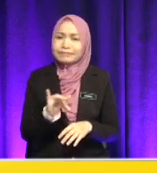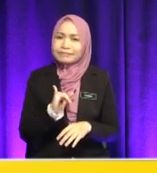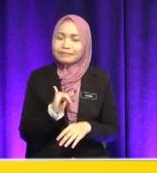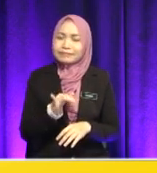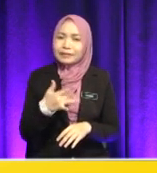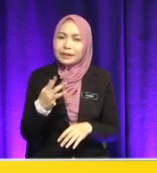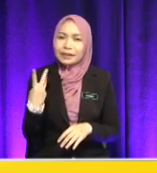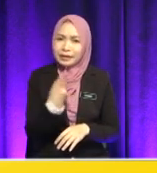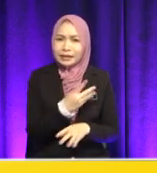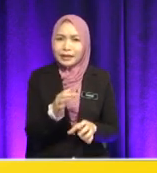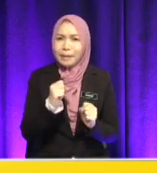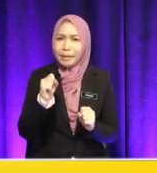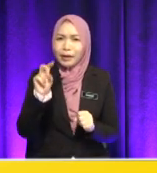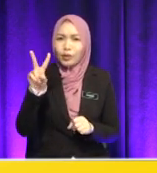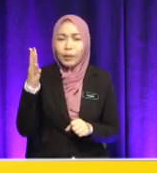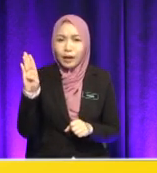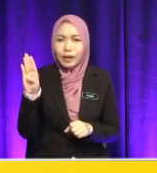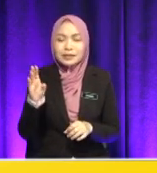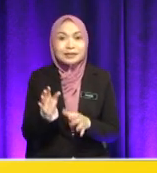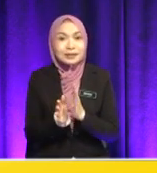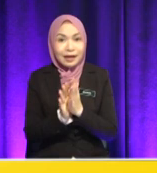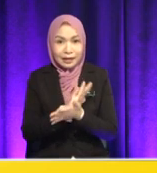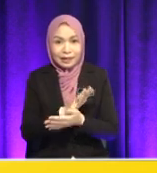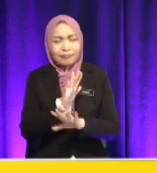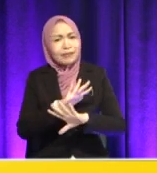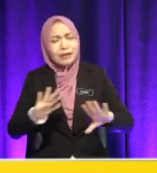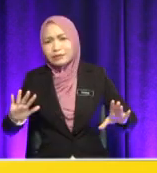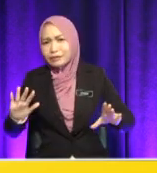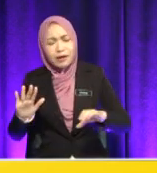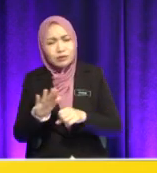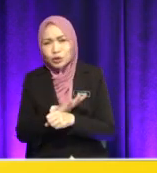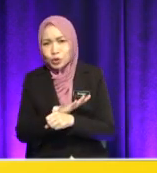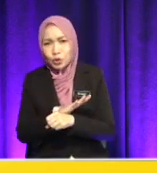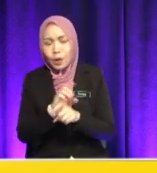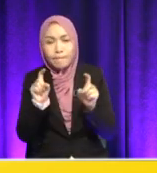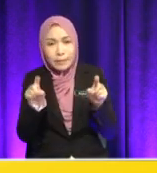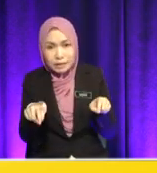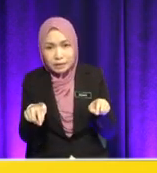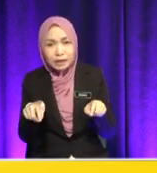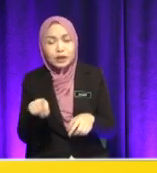ini tidak tidak memiliki pastikan ditulis wayo ini tidak mencukupi